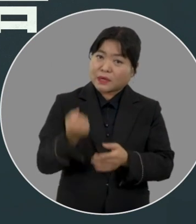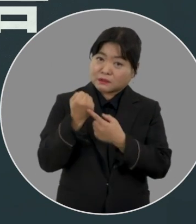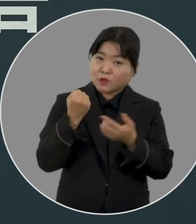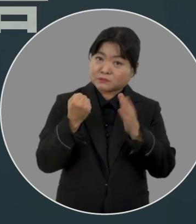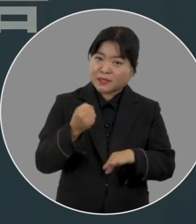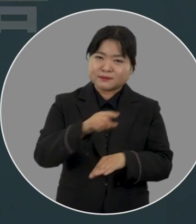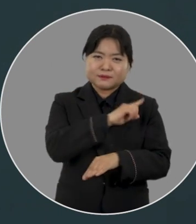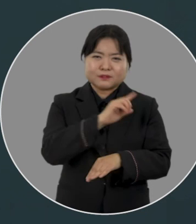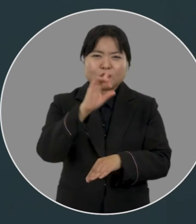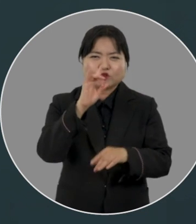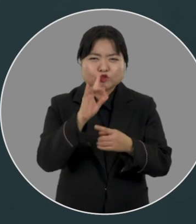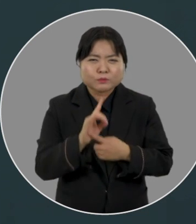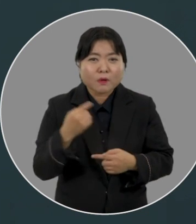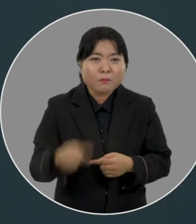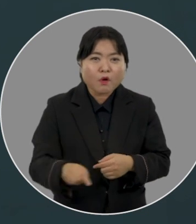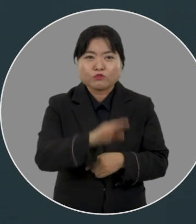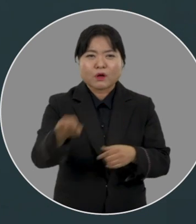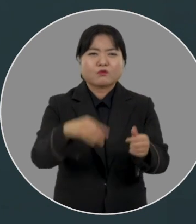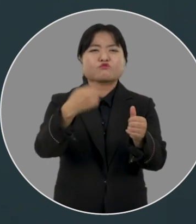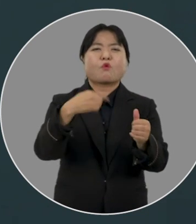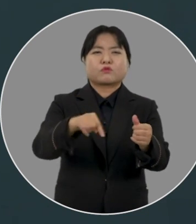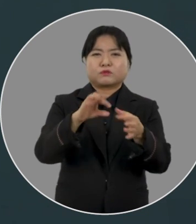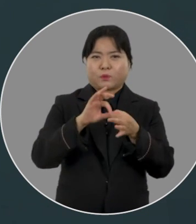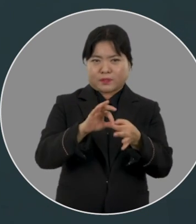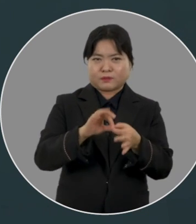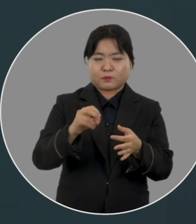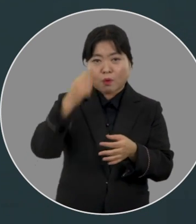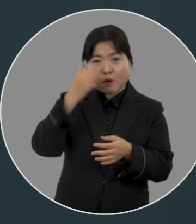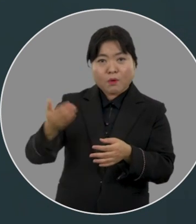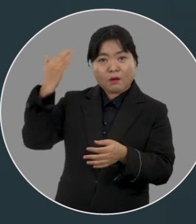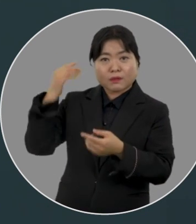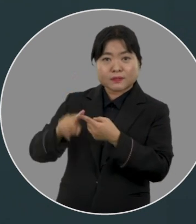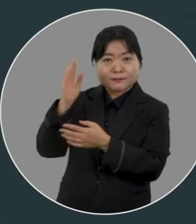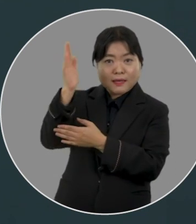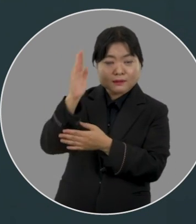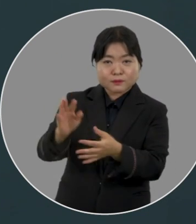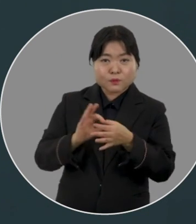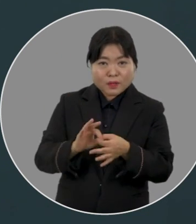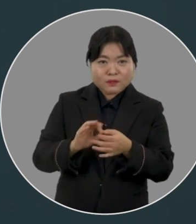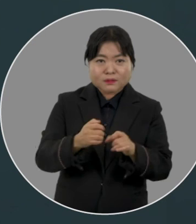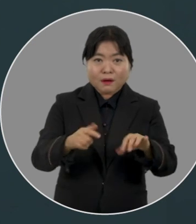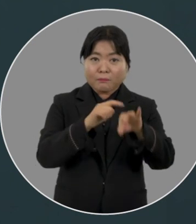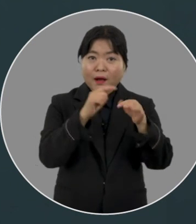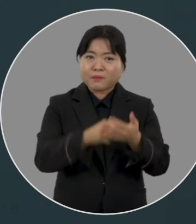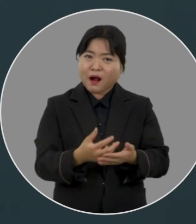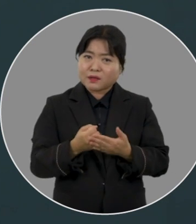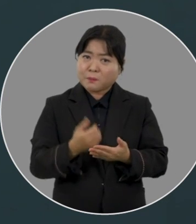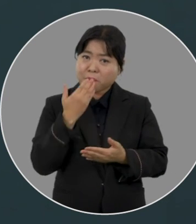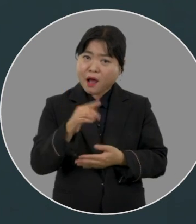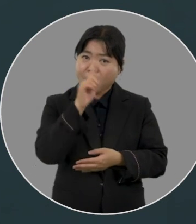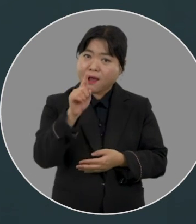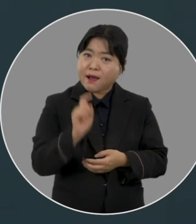제 궁금한 거는 우리가 교육을 통해서 또 과거에 대한 이야기를 통해서 이런 마음을 가질